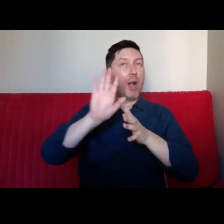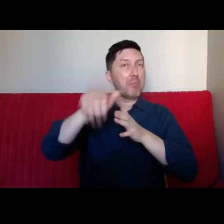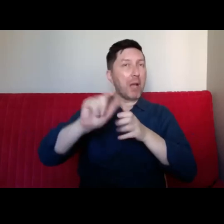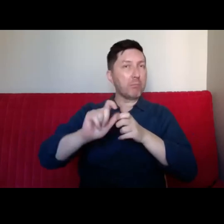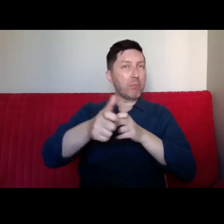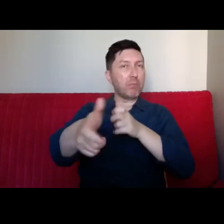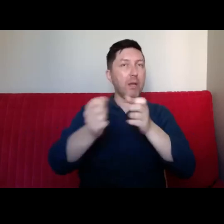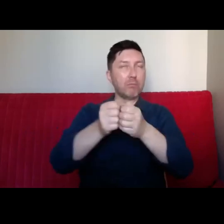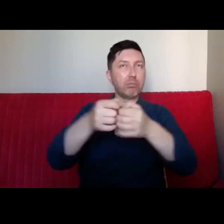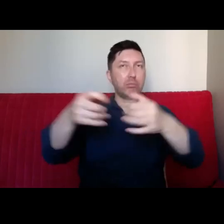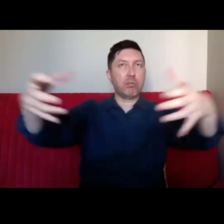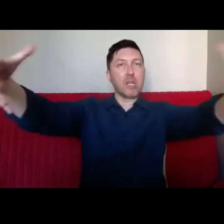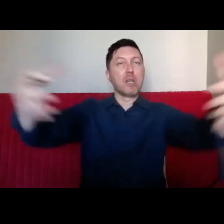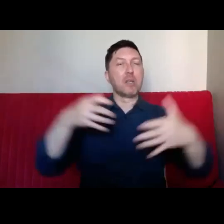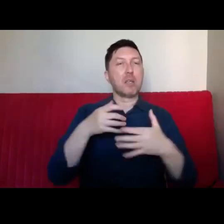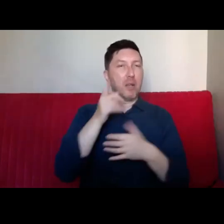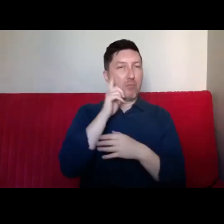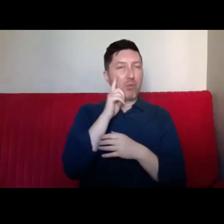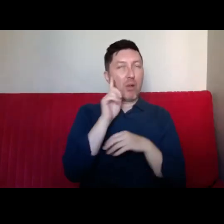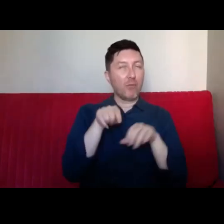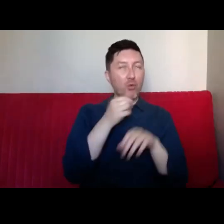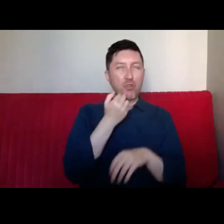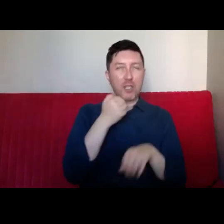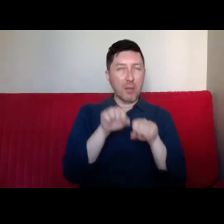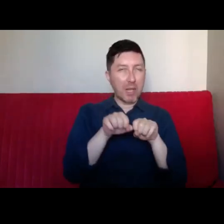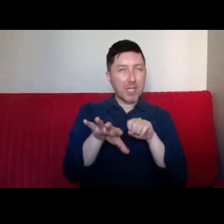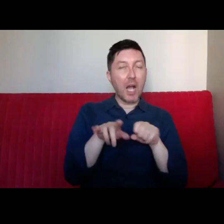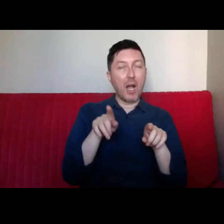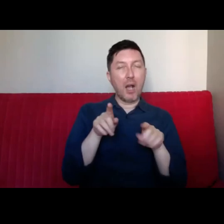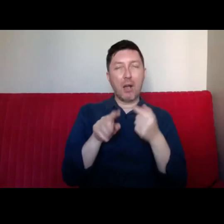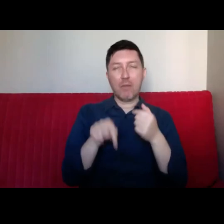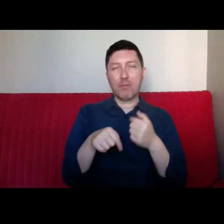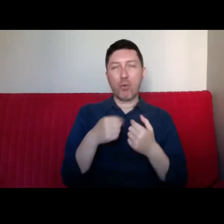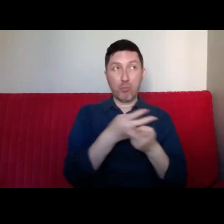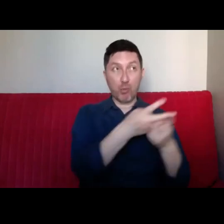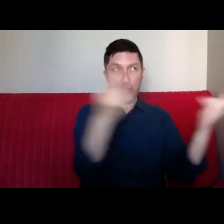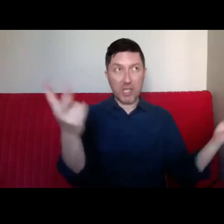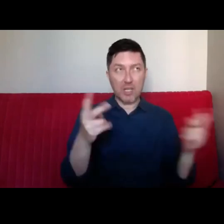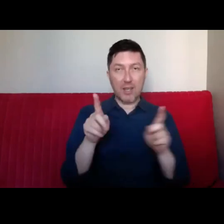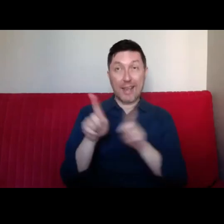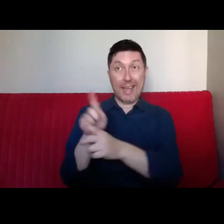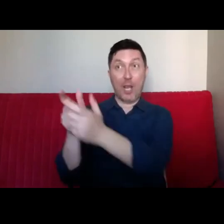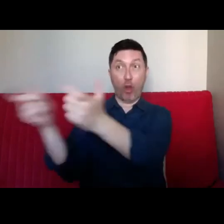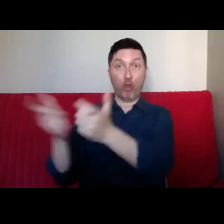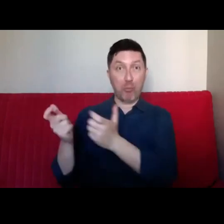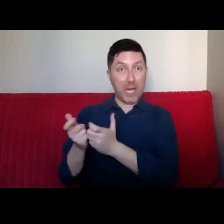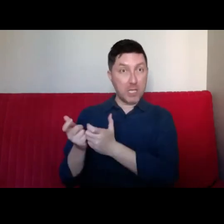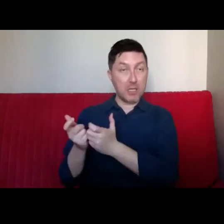médias, avec le public, mais avec les entreprises de nouveau. Il faut que les entreprises sachent ce qui se passe